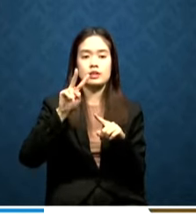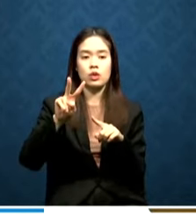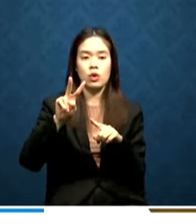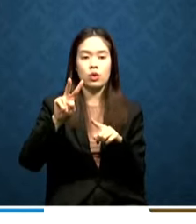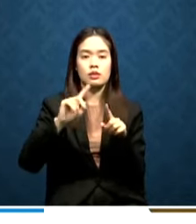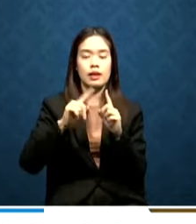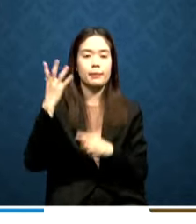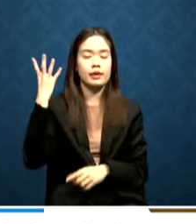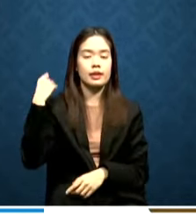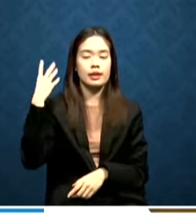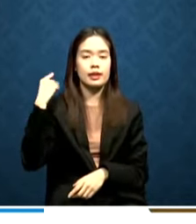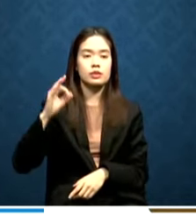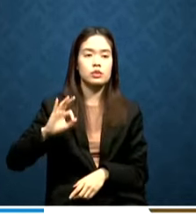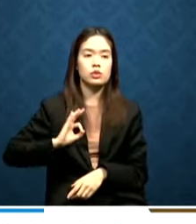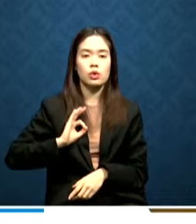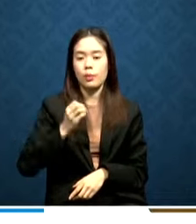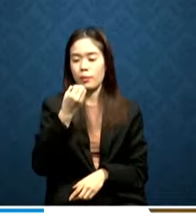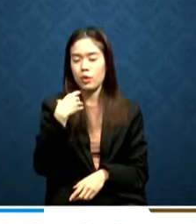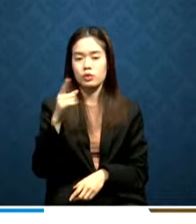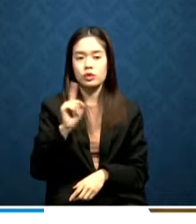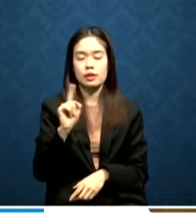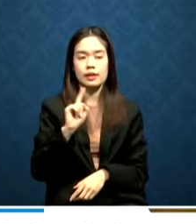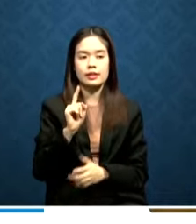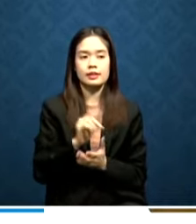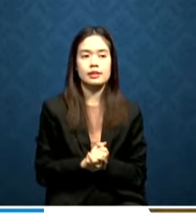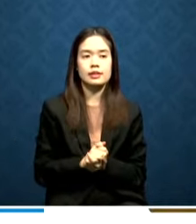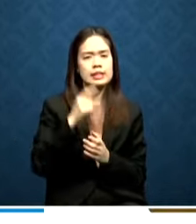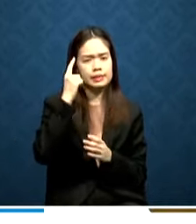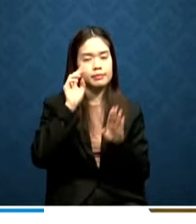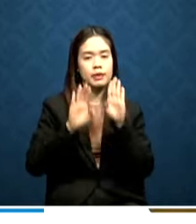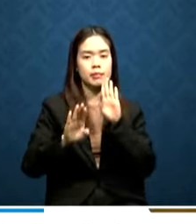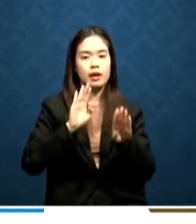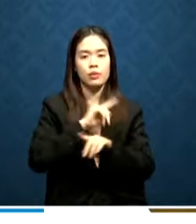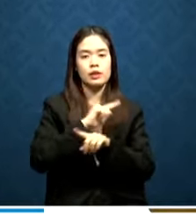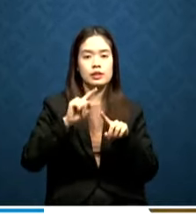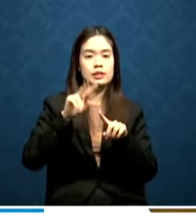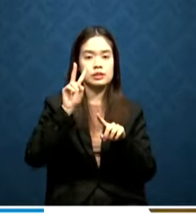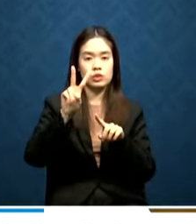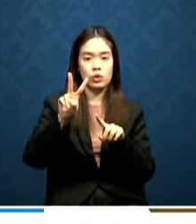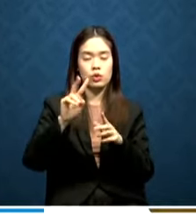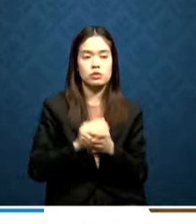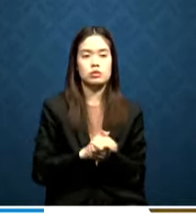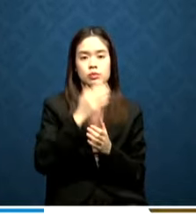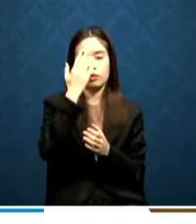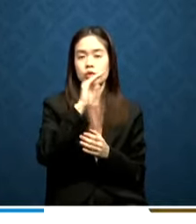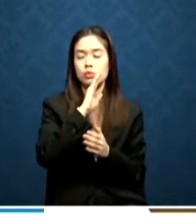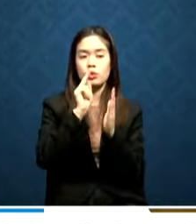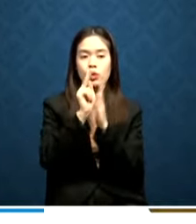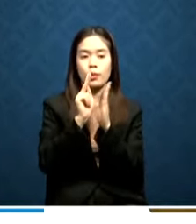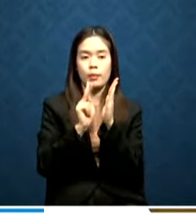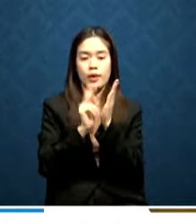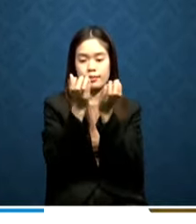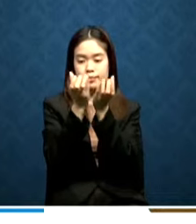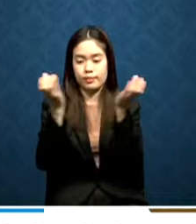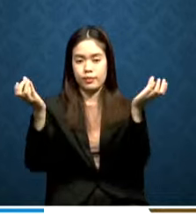แล้วเมื่อกี้เนี่ยใช่ครับก็คือว่าตอนนี้เล็งว่าน่าจะเป็นวันที่2คือถ้าเราออกกฎหมายแล้วเนี่ยเป็นการประหยัดสำหรับรัฐ